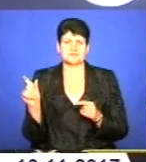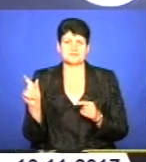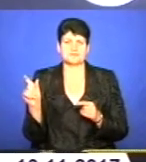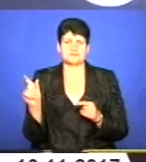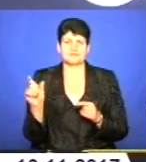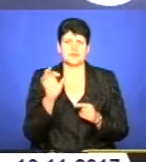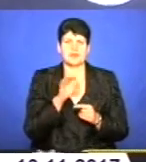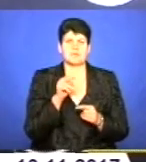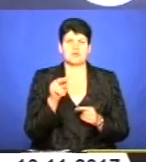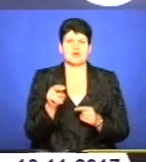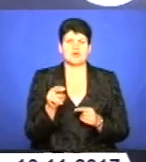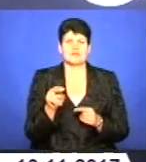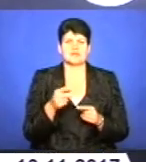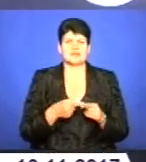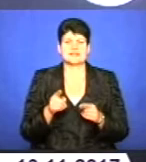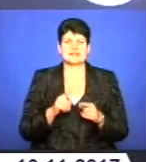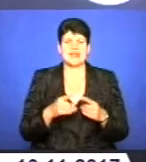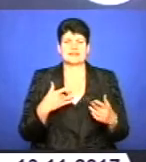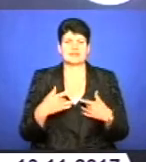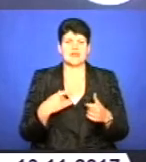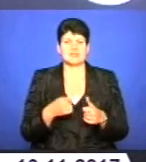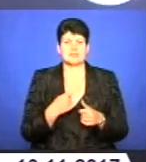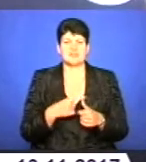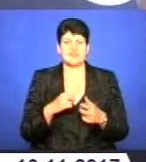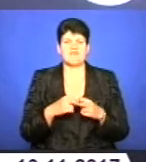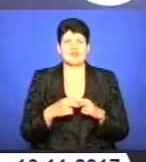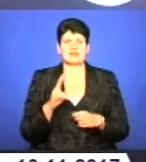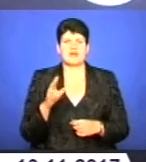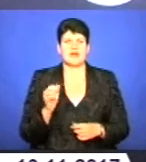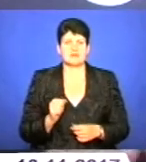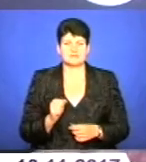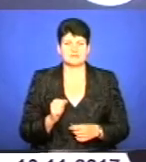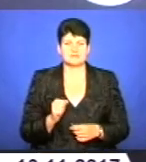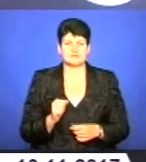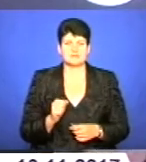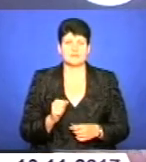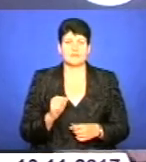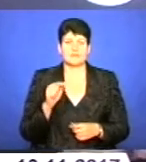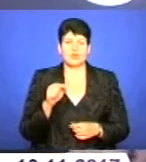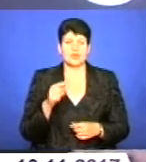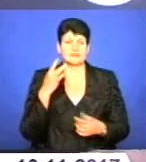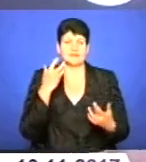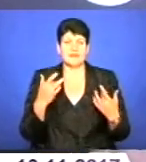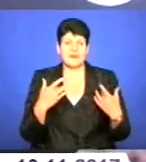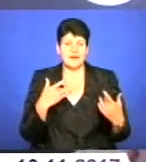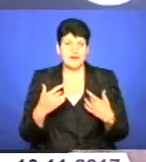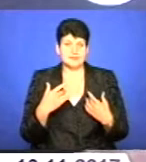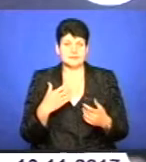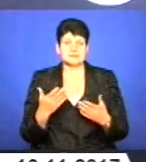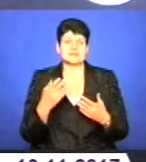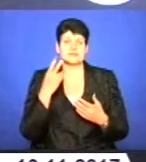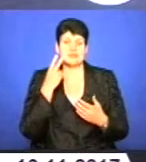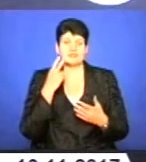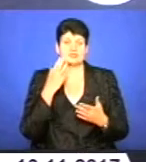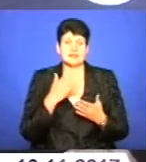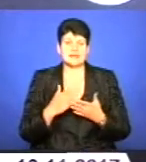Олег Петрович, це театр імені Франка. Да? Бо театр завжди є ситуацією